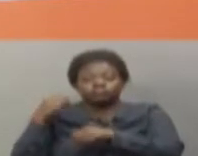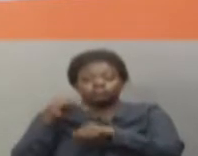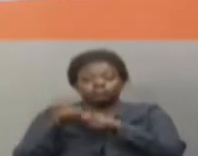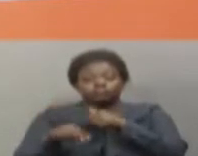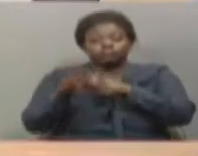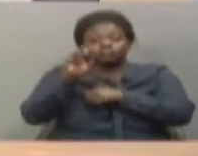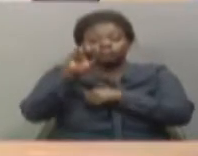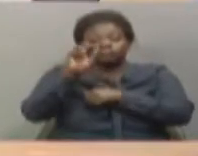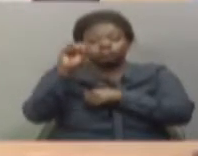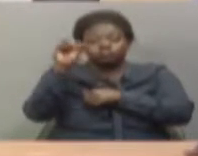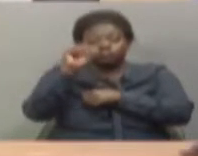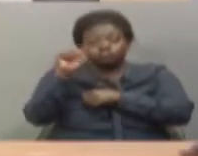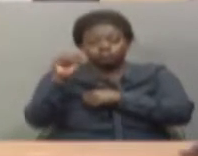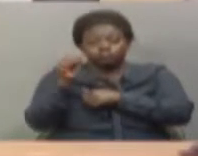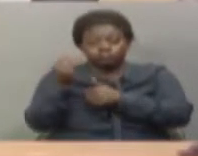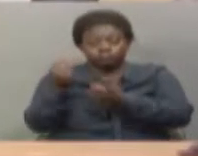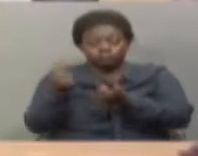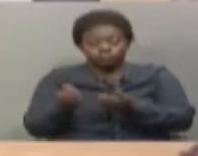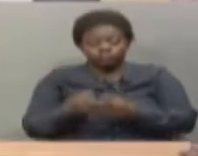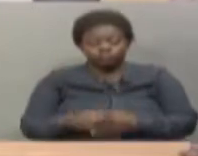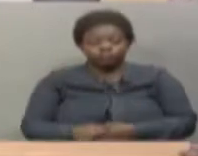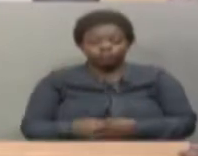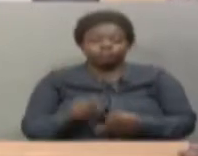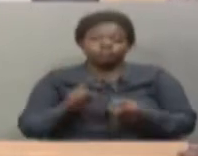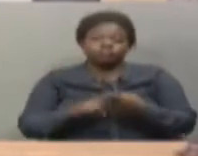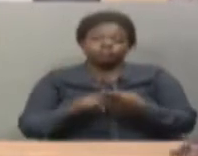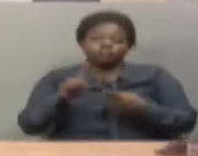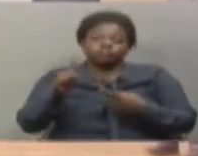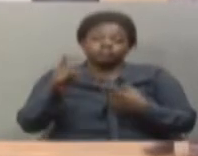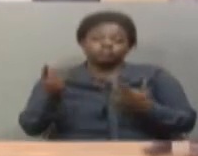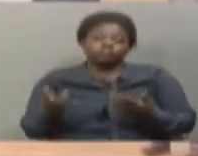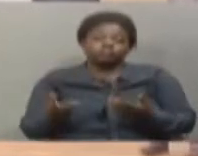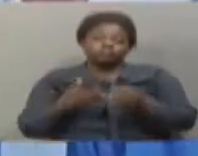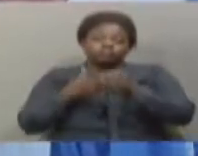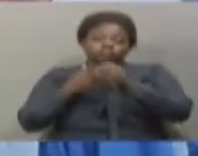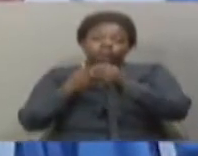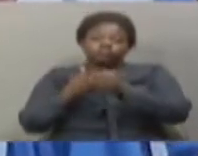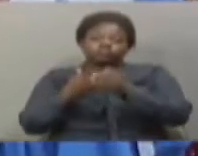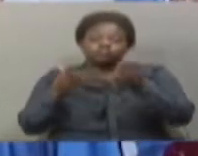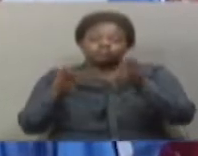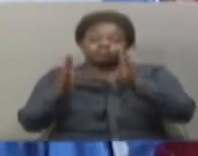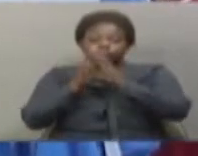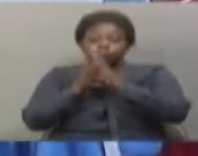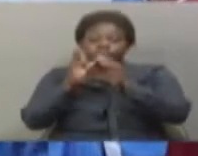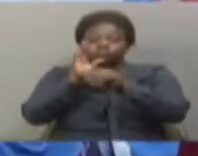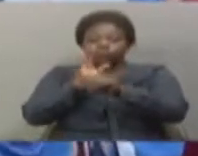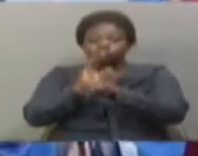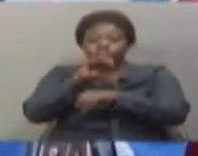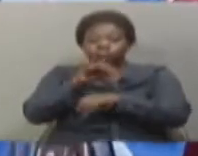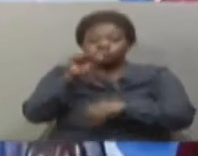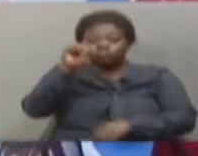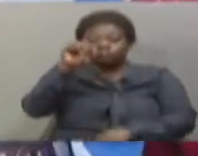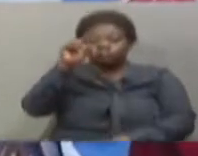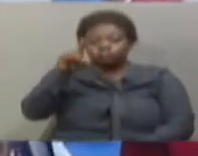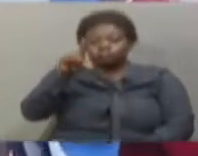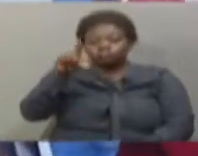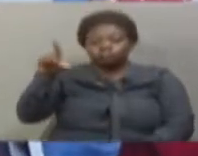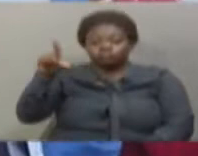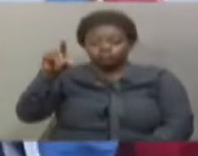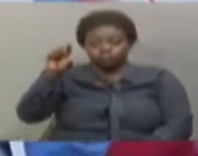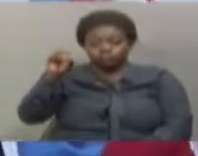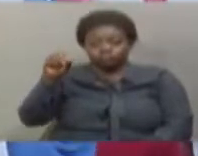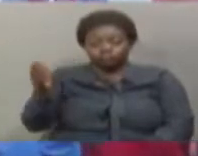8. Sabadinko ni wente bero virandikano nijita kavuma ya kulembe dema okusinza kukanisa ya St Apollo Nkumba